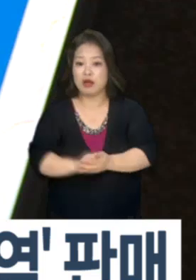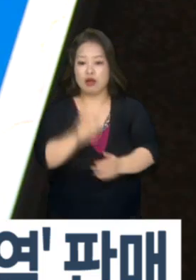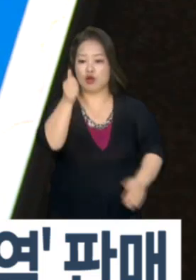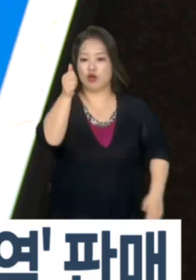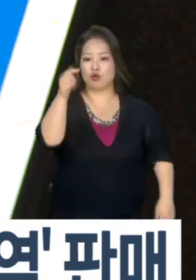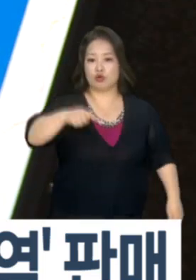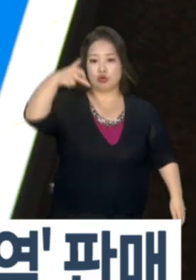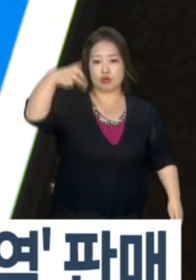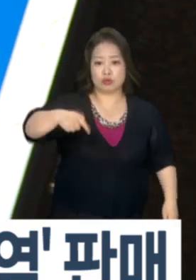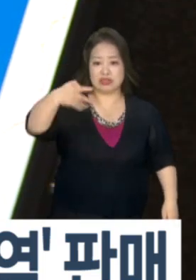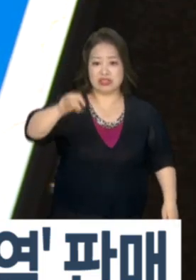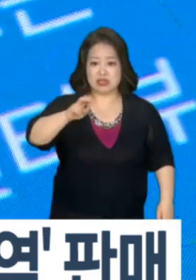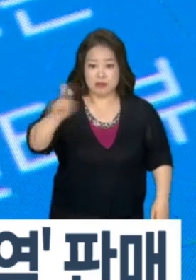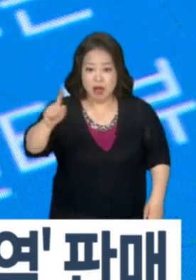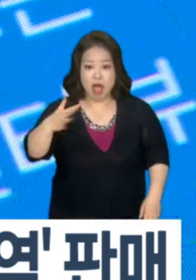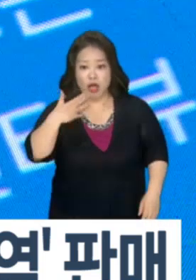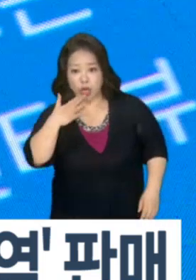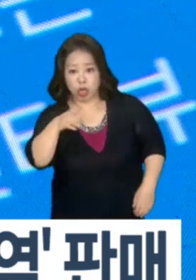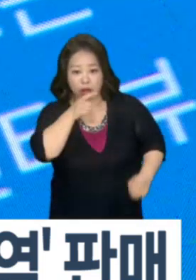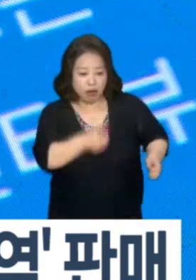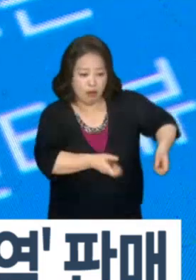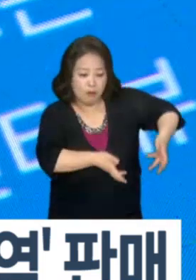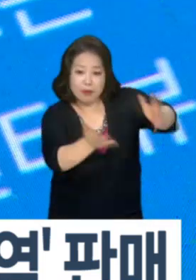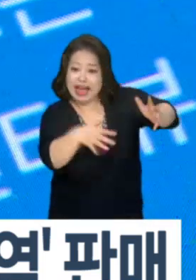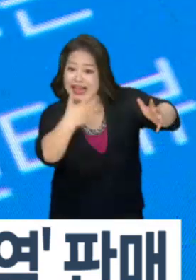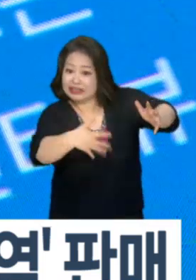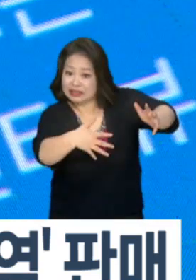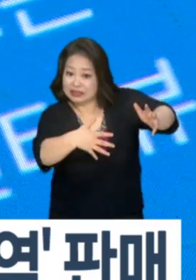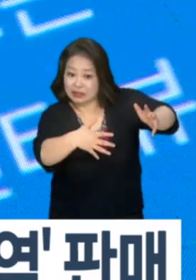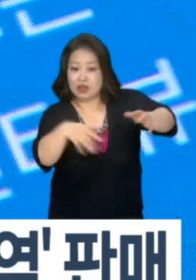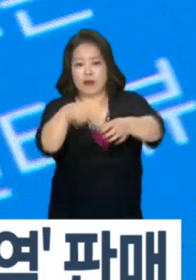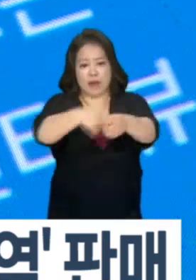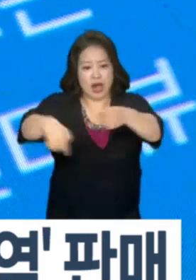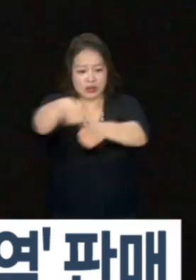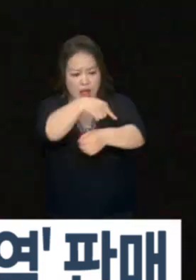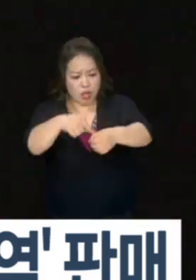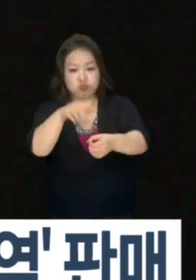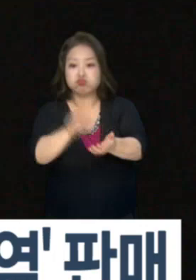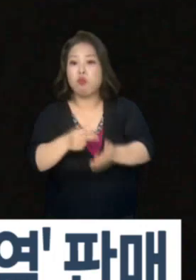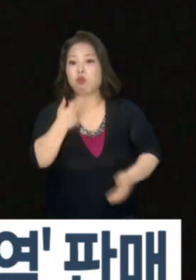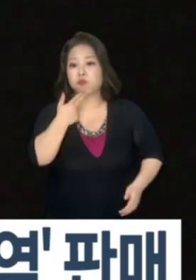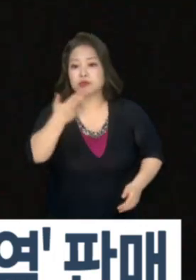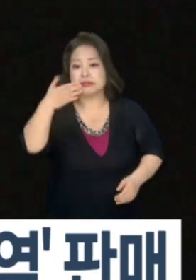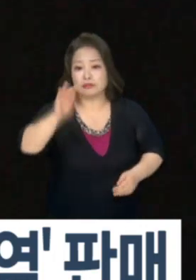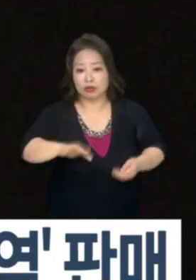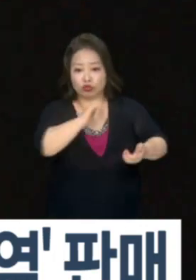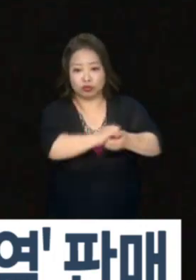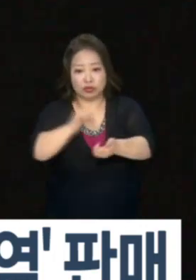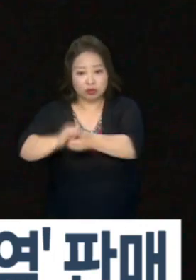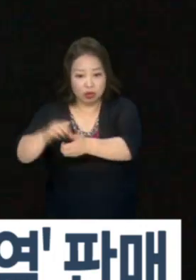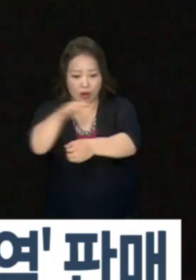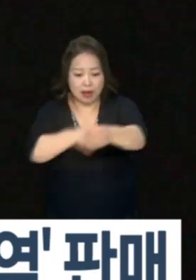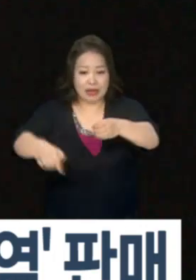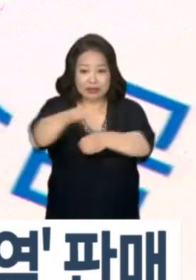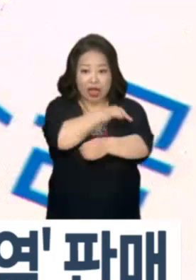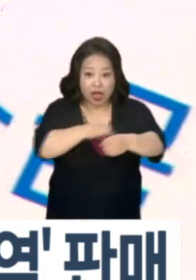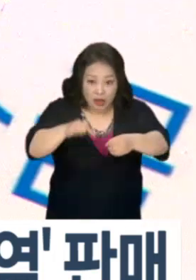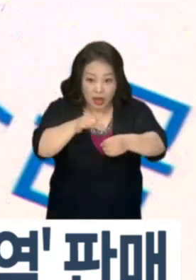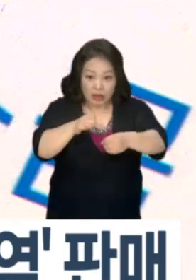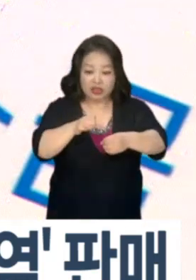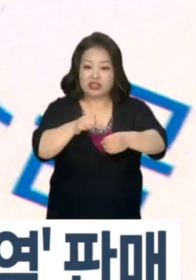후쿠시마 오염수는 방류 전으로 국내 시판 소금에 방사능 문제가 없는데도 주기적 방사능 검사를 받는